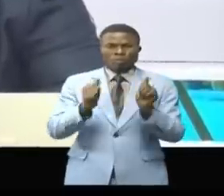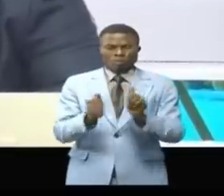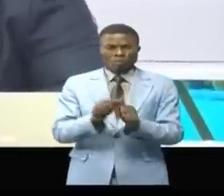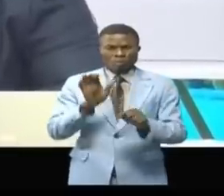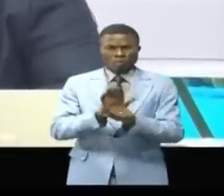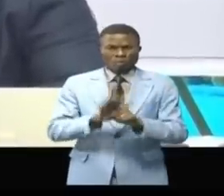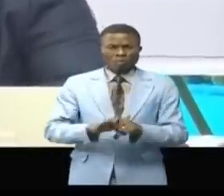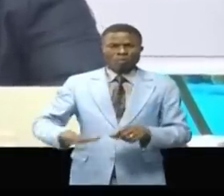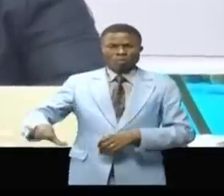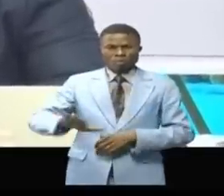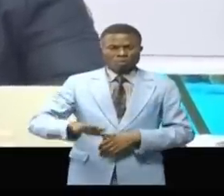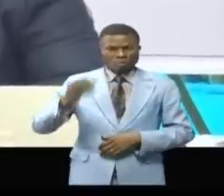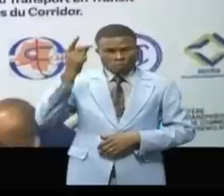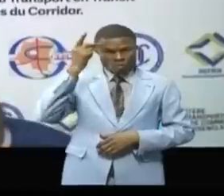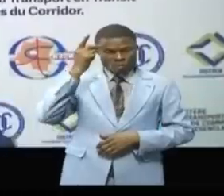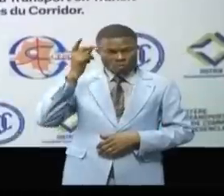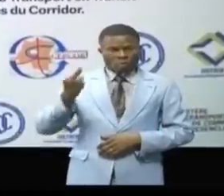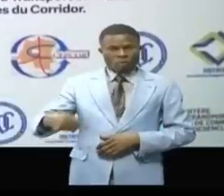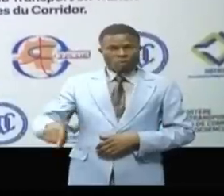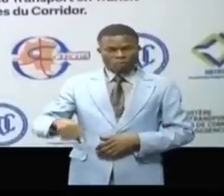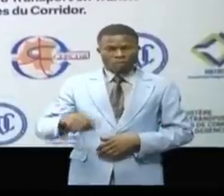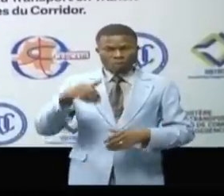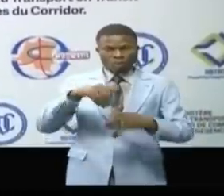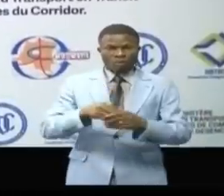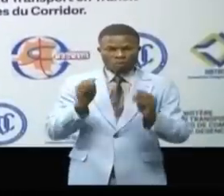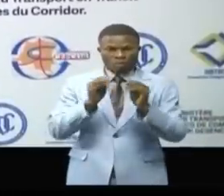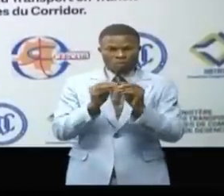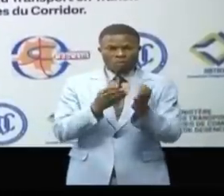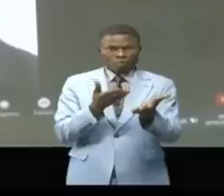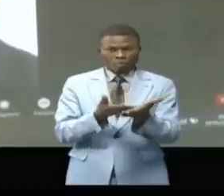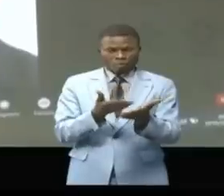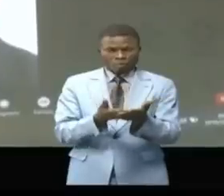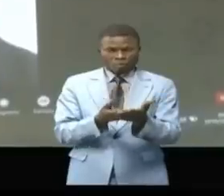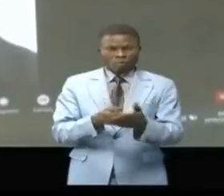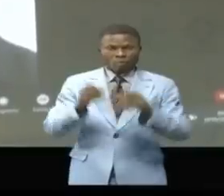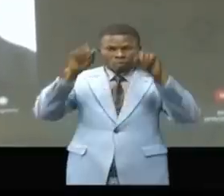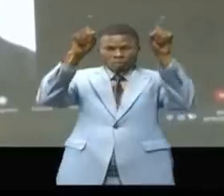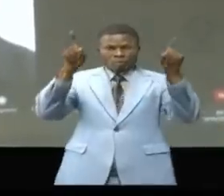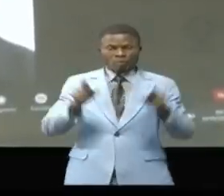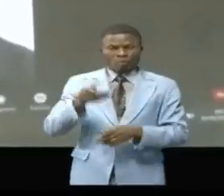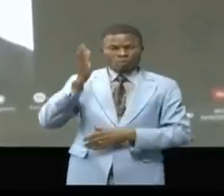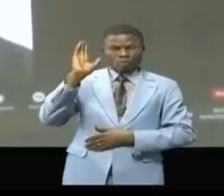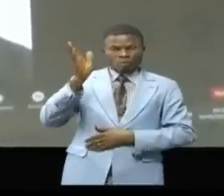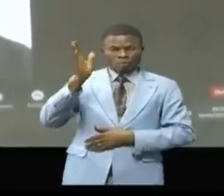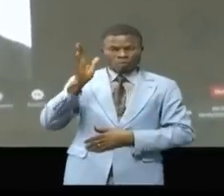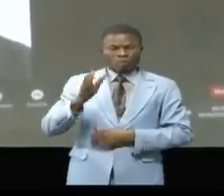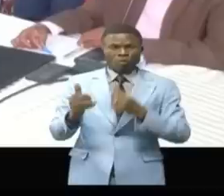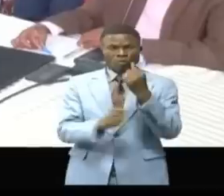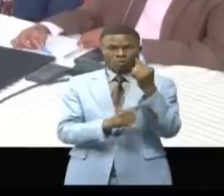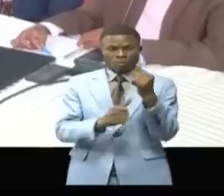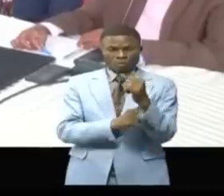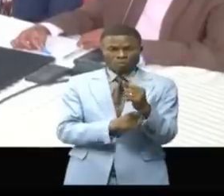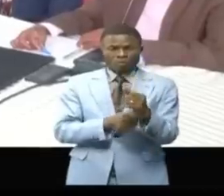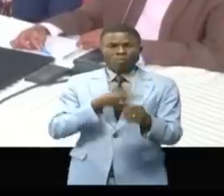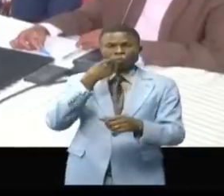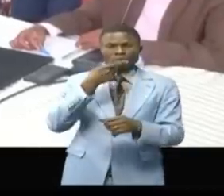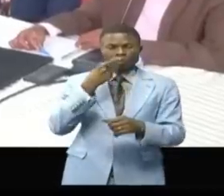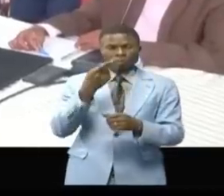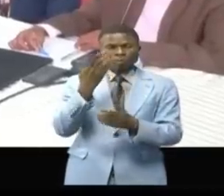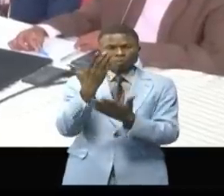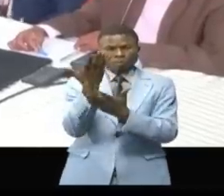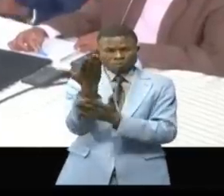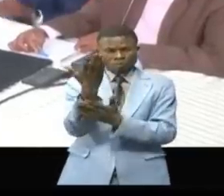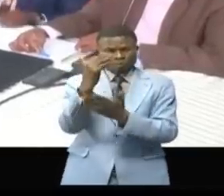multimodal au GEFREM à Kinshasa-Gombe. Au cours de cette rencontre par visioconférence, les participants ont formulé quelques